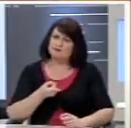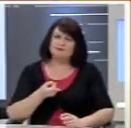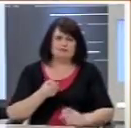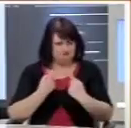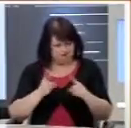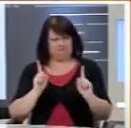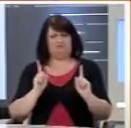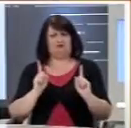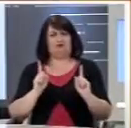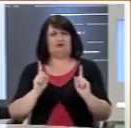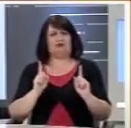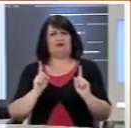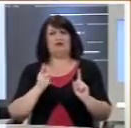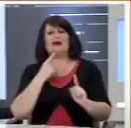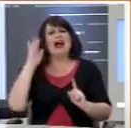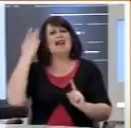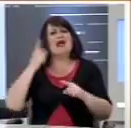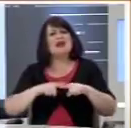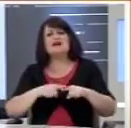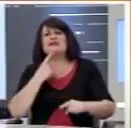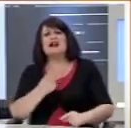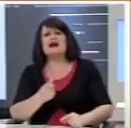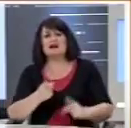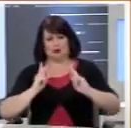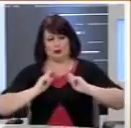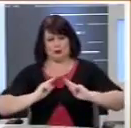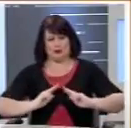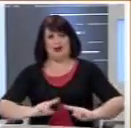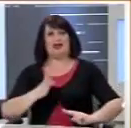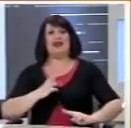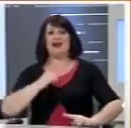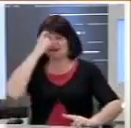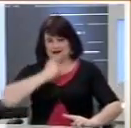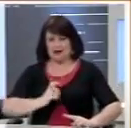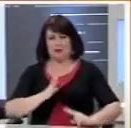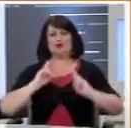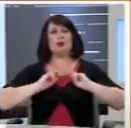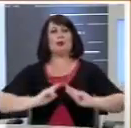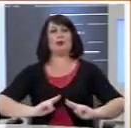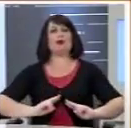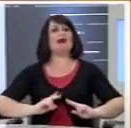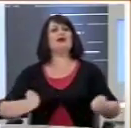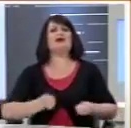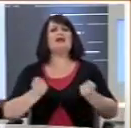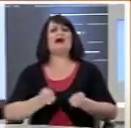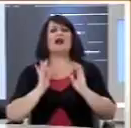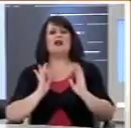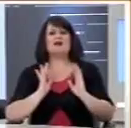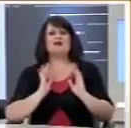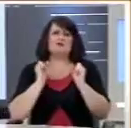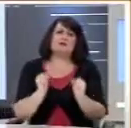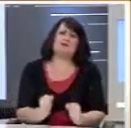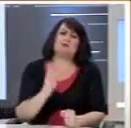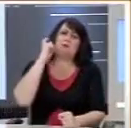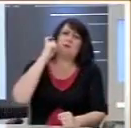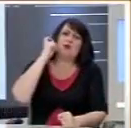παράδοξο της ευτυχίας που λέγανε οι αρχαίοι. Που λέγανε ότι άμα θέλεις να είσαι ένας ευτυχισμένος άνθρωπος, το μόνο πράγμα που δεν κάνεις είναι να κάθεσαι και να σκέφτεσαι πώς θα